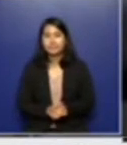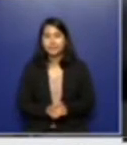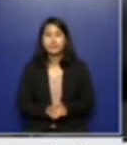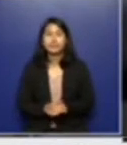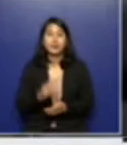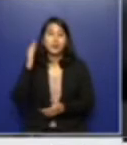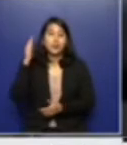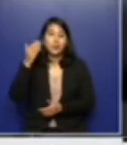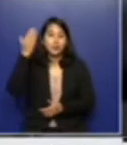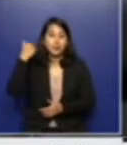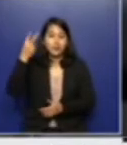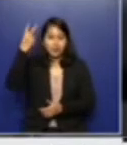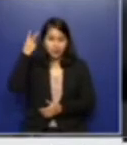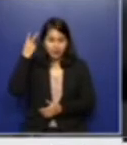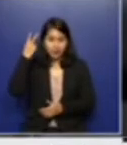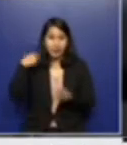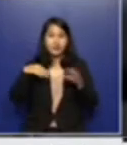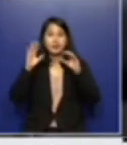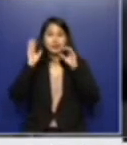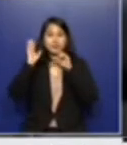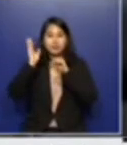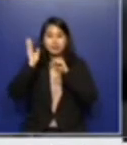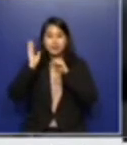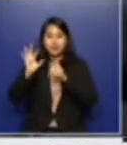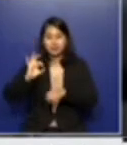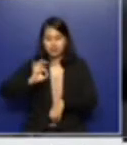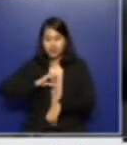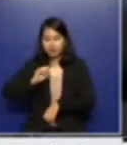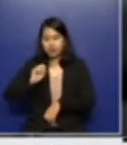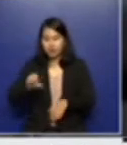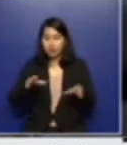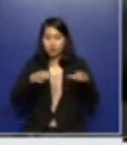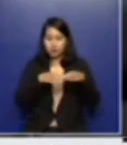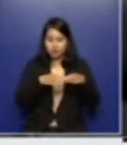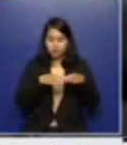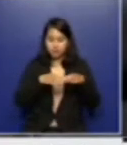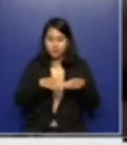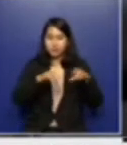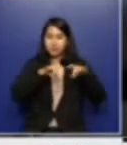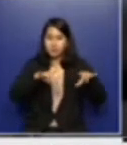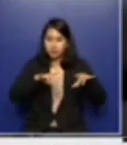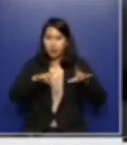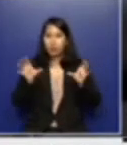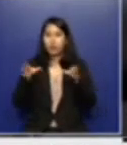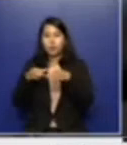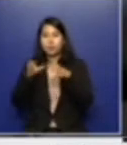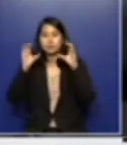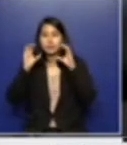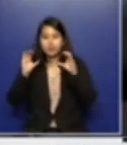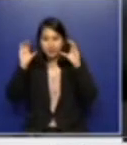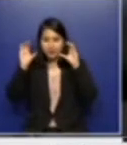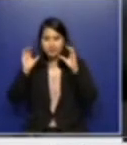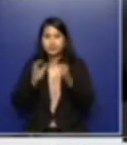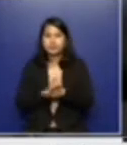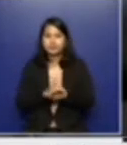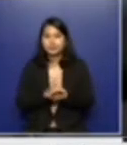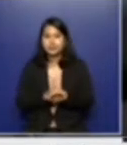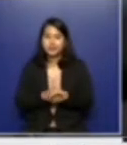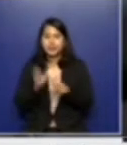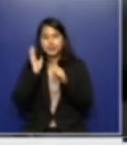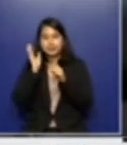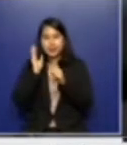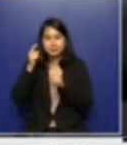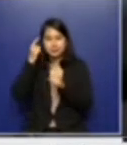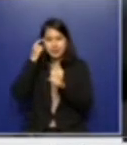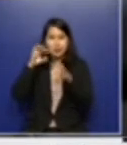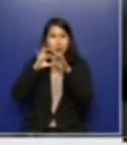า2วันที่ผ่านมาค่ะสมาชิกสภาผู้แทนราษฎรทั้งฝ่ายค้านและฝ่ายรัฐบาลต่างก็แสดงความกังวลถึ